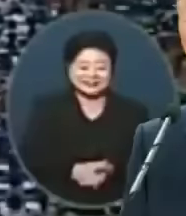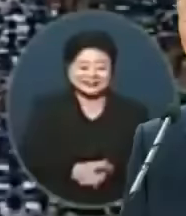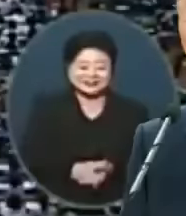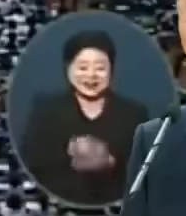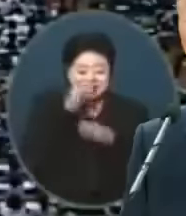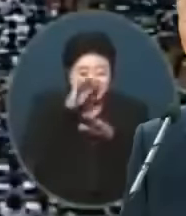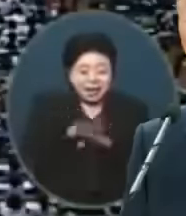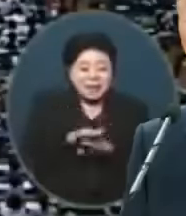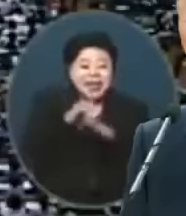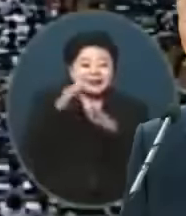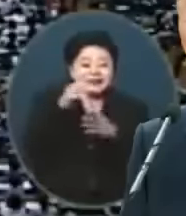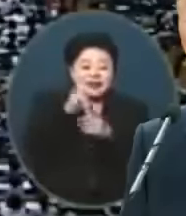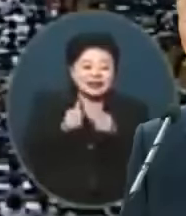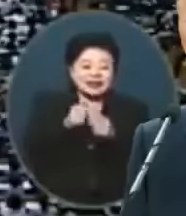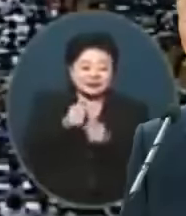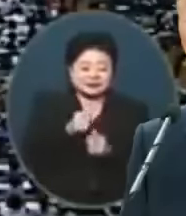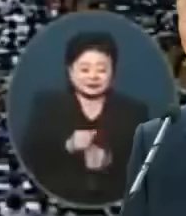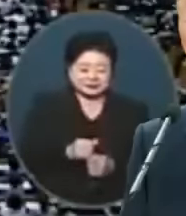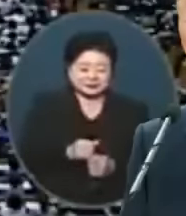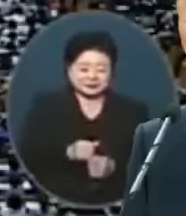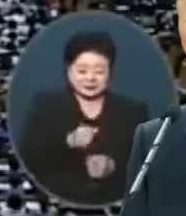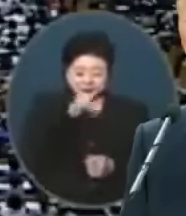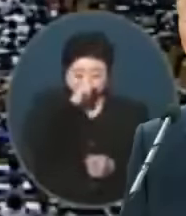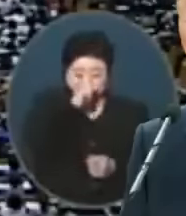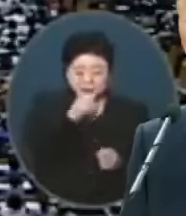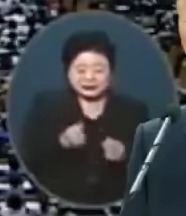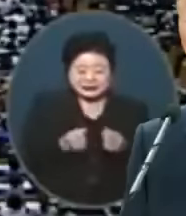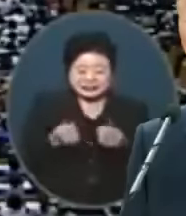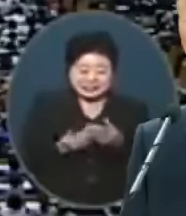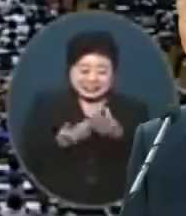예배 드리고 하나님 섬기는데도 더 좋은 일이 많이 생깁니다.